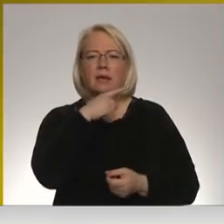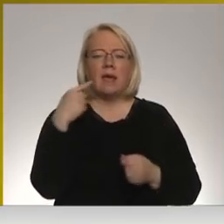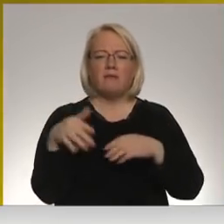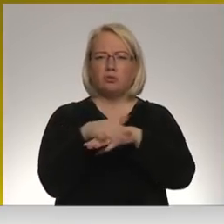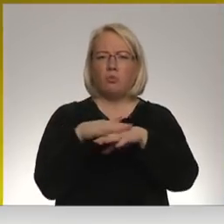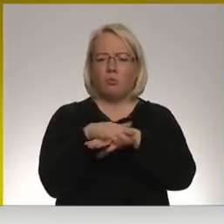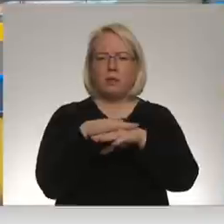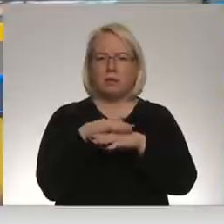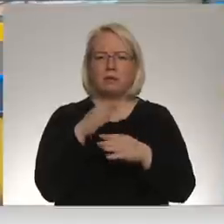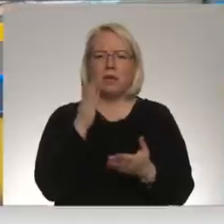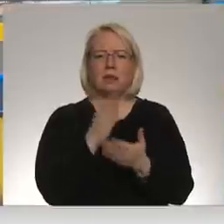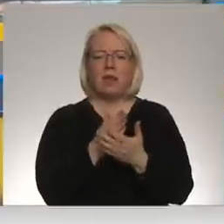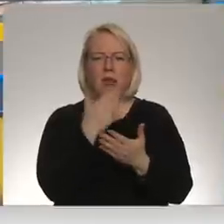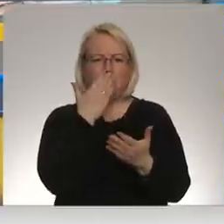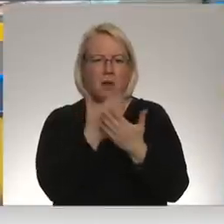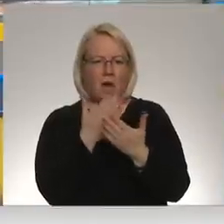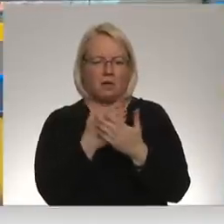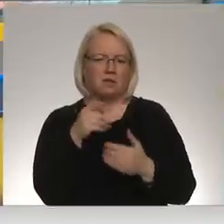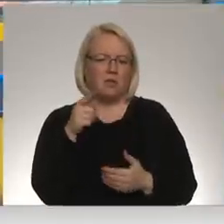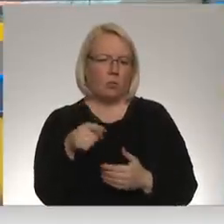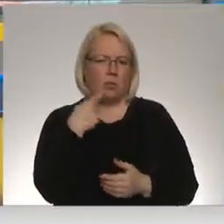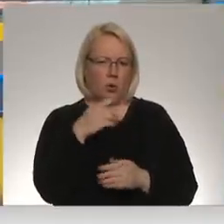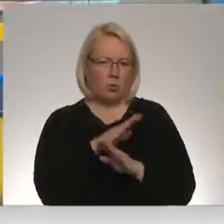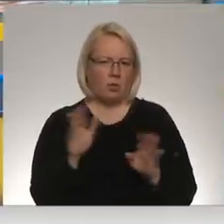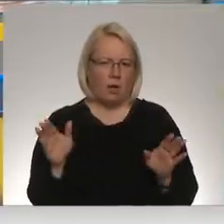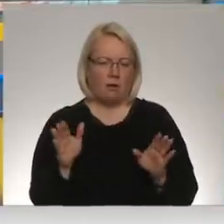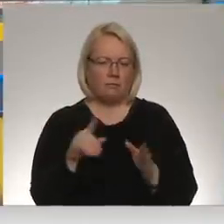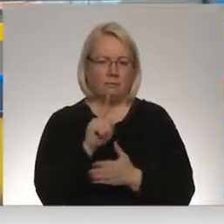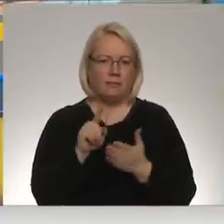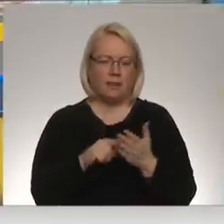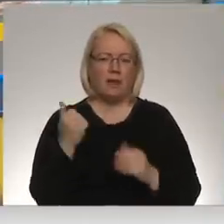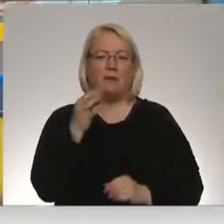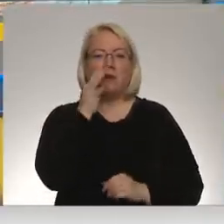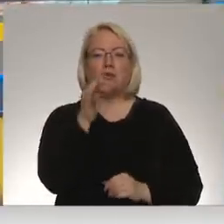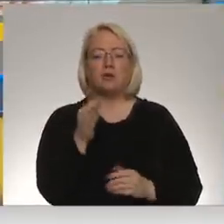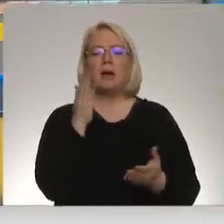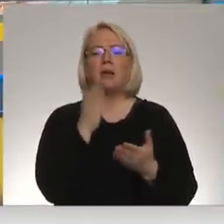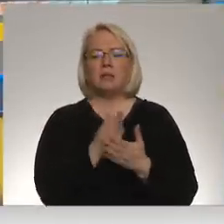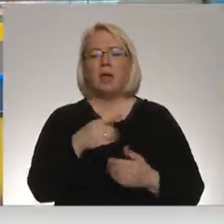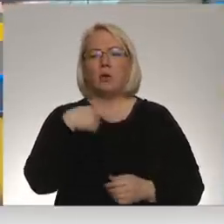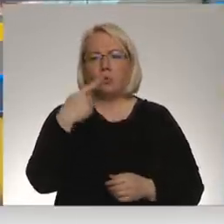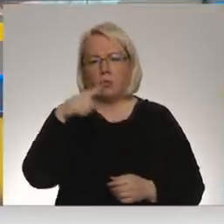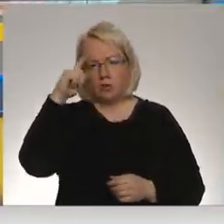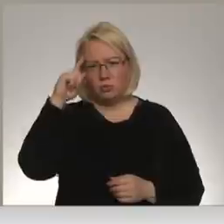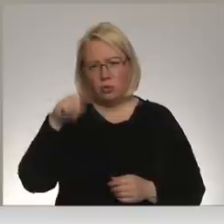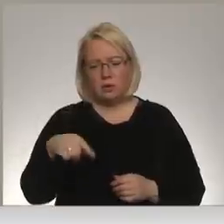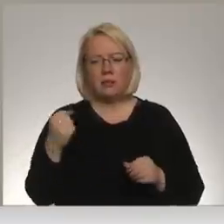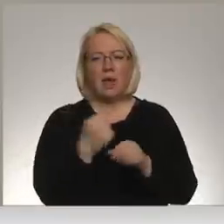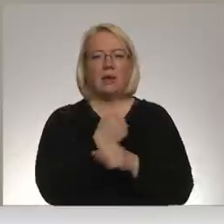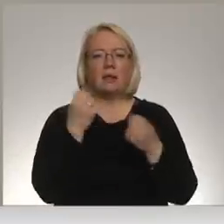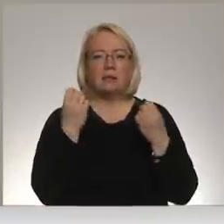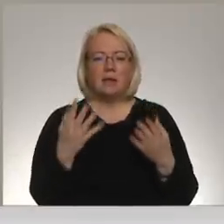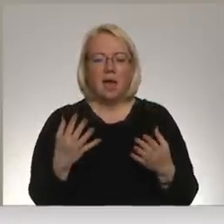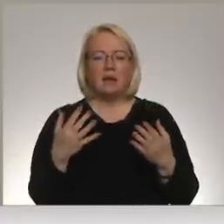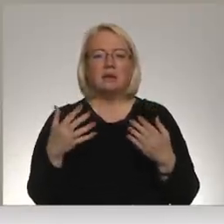publiskajā telpā tiek tulkots, vai par to netiek runāts vispār? Nē, nu tiek runāts, protams, lai gan skaidrs, ka